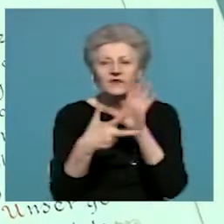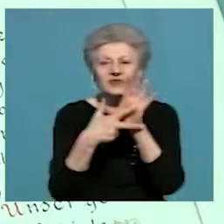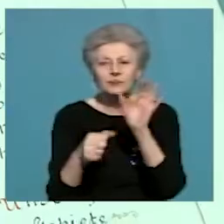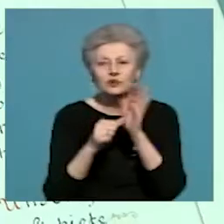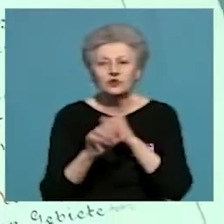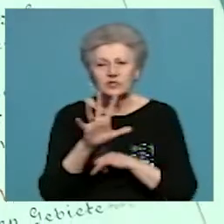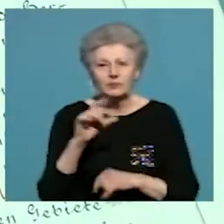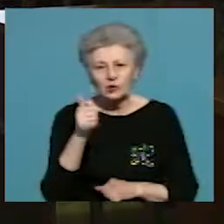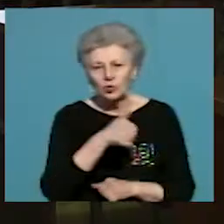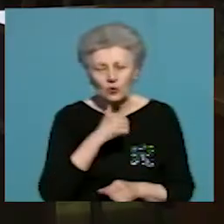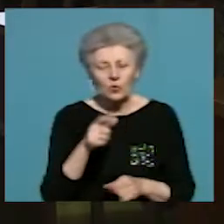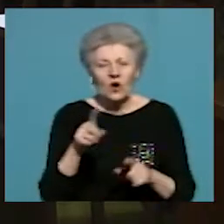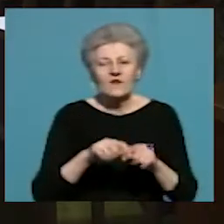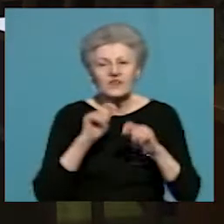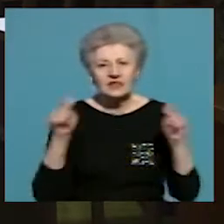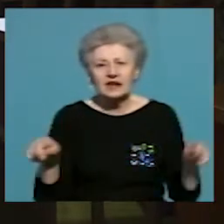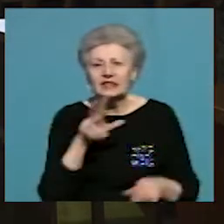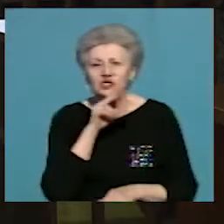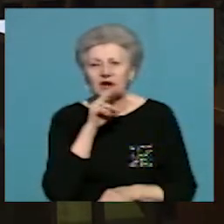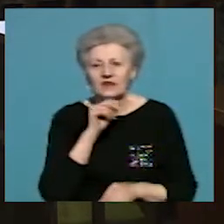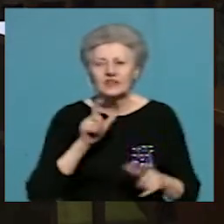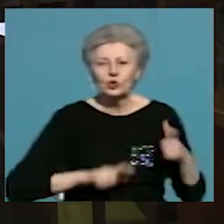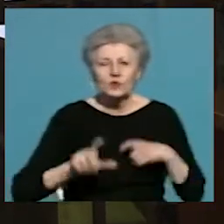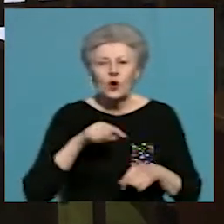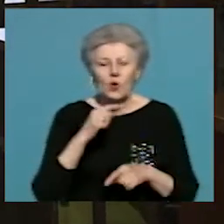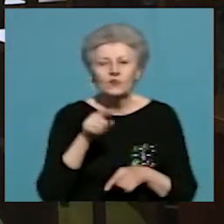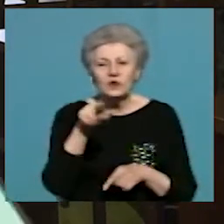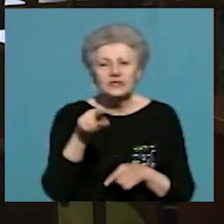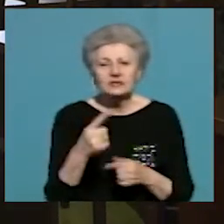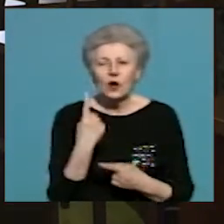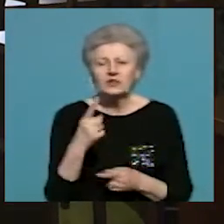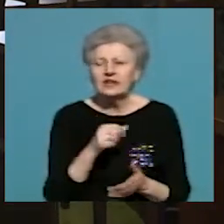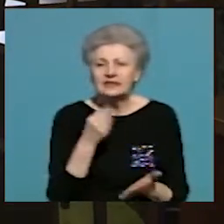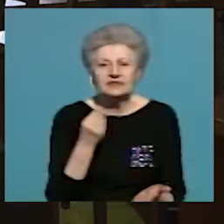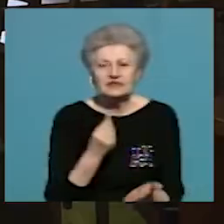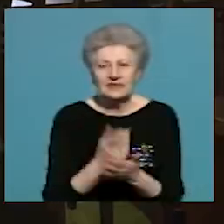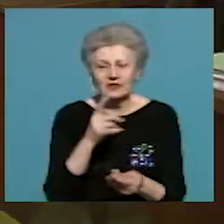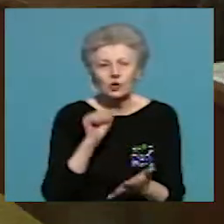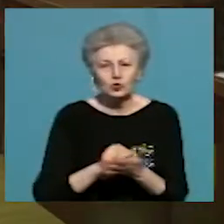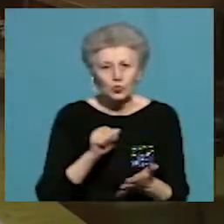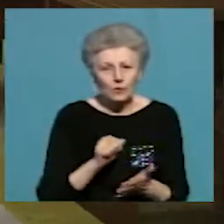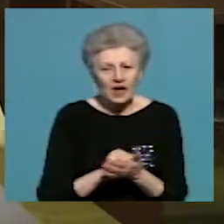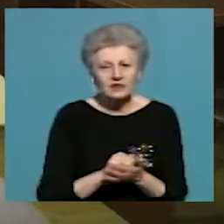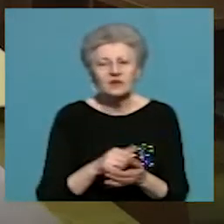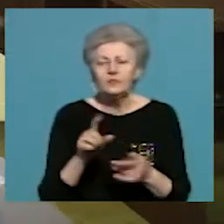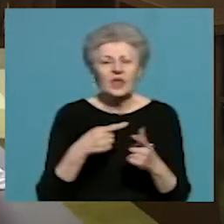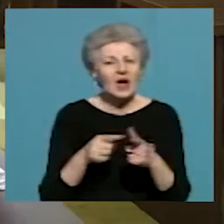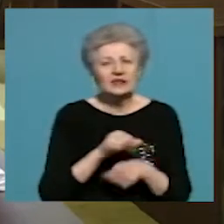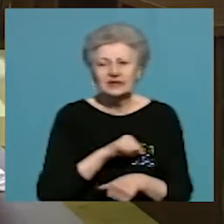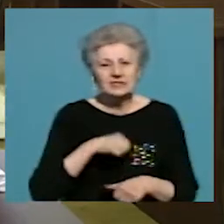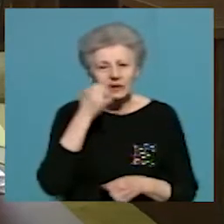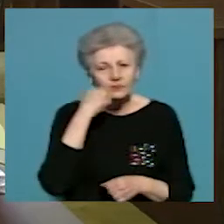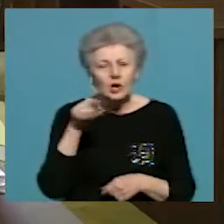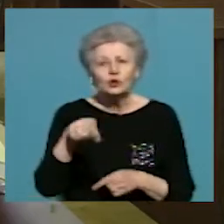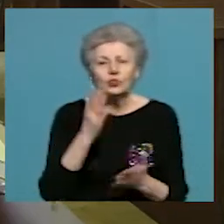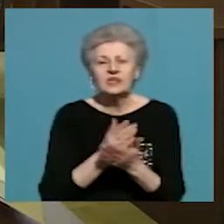Її видали на час відкриття Чернівецького університету. Каже, це один з найцінніших документів обласного архіву, але не найдавніший. Тут